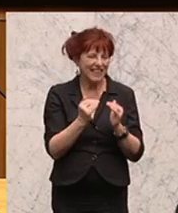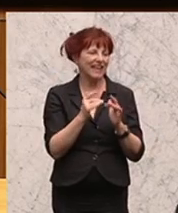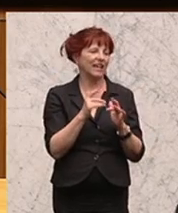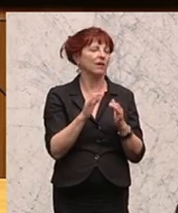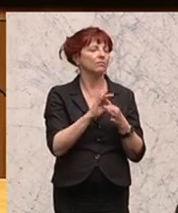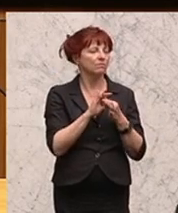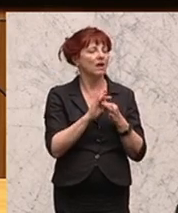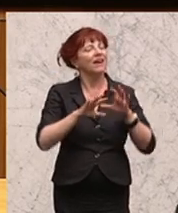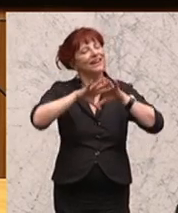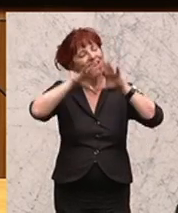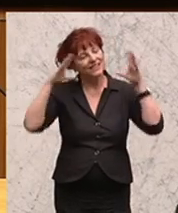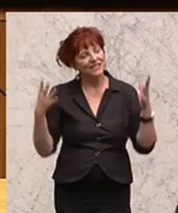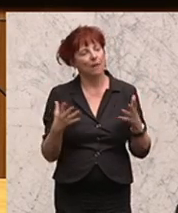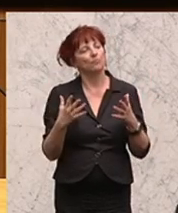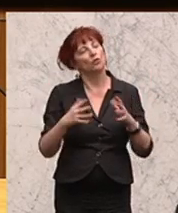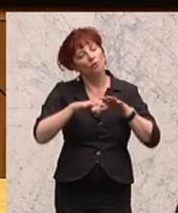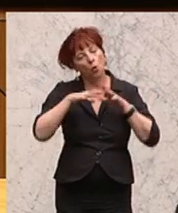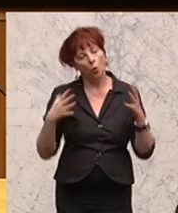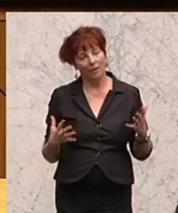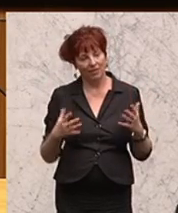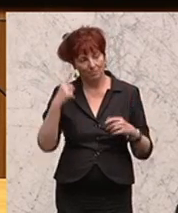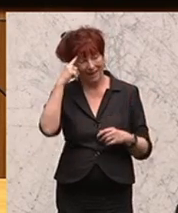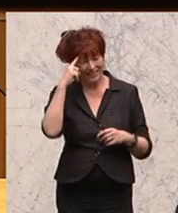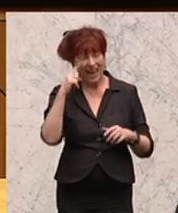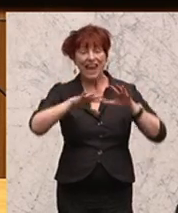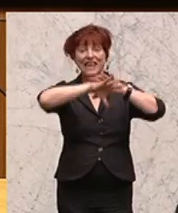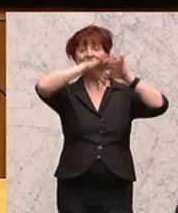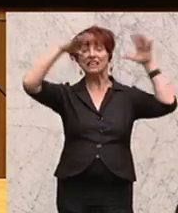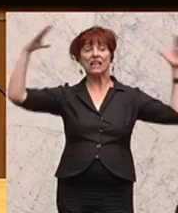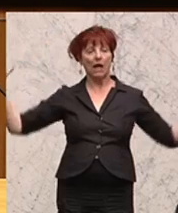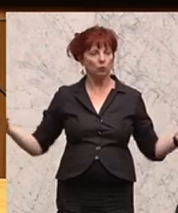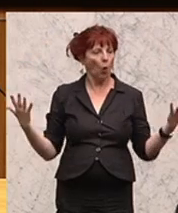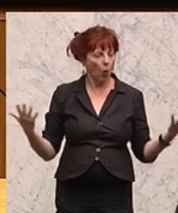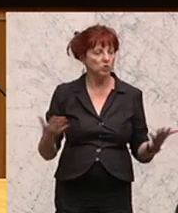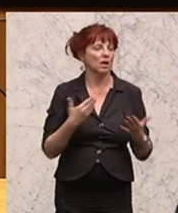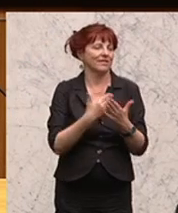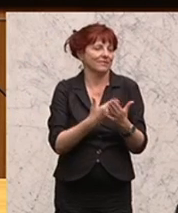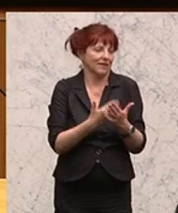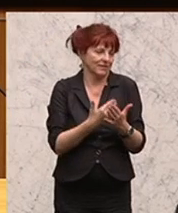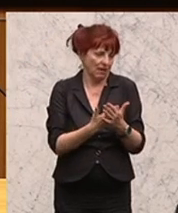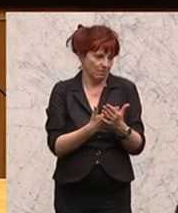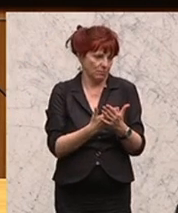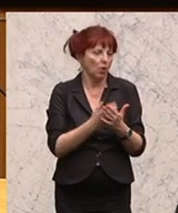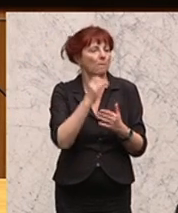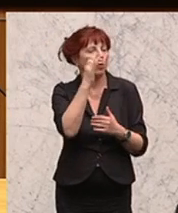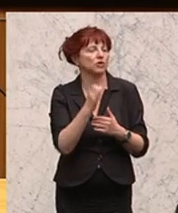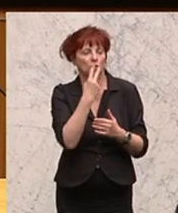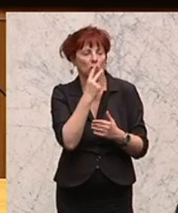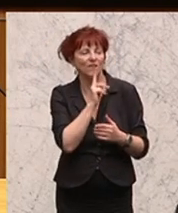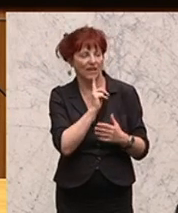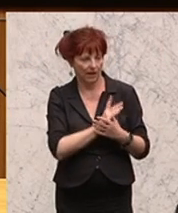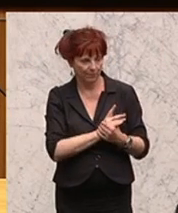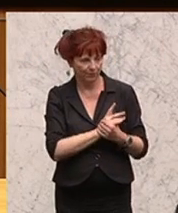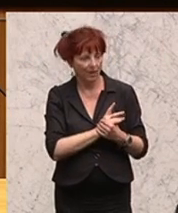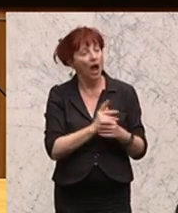liegt daran, dass die Steuervolumenreform insgesamt ein so großes Volumen erreicht hat. Die Steuerreform bringt letztendlich